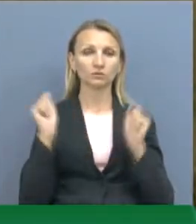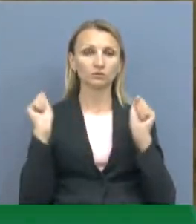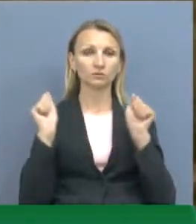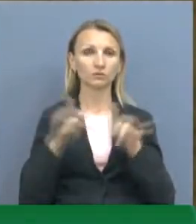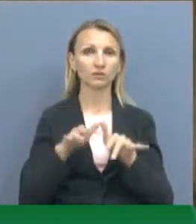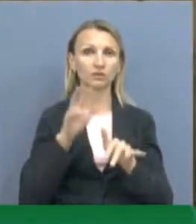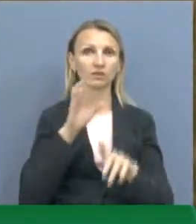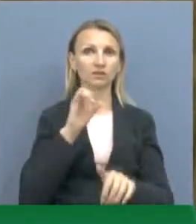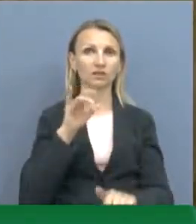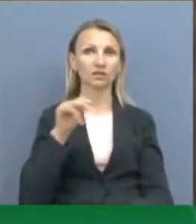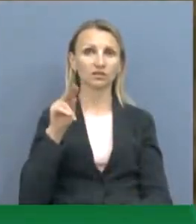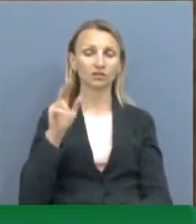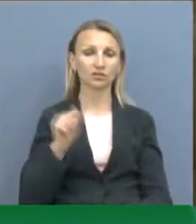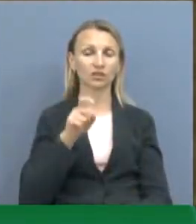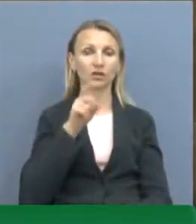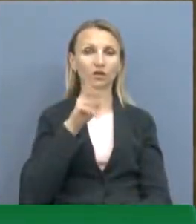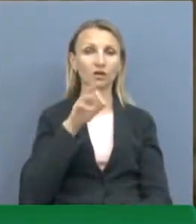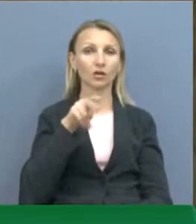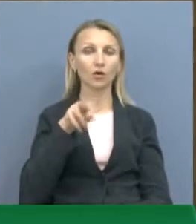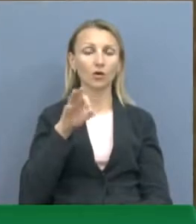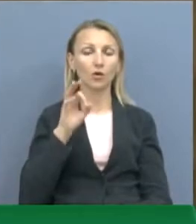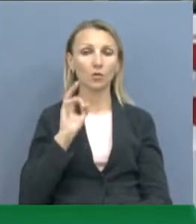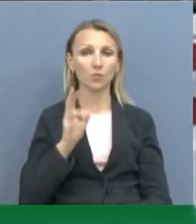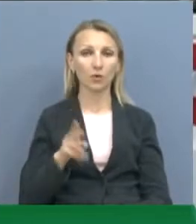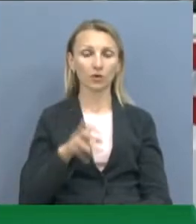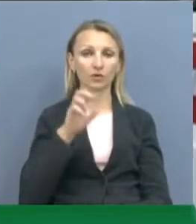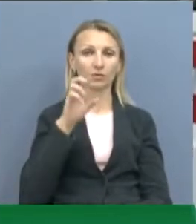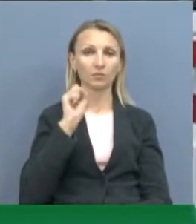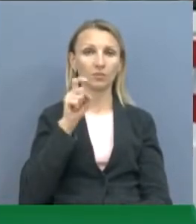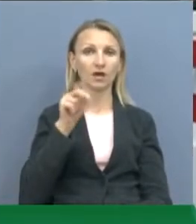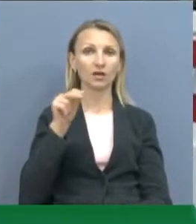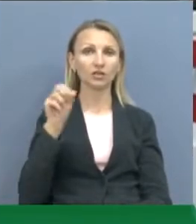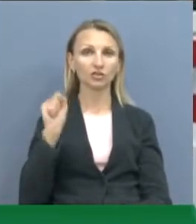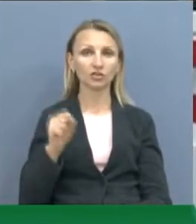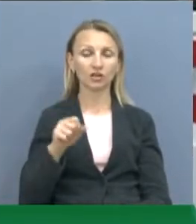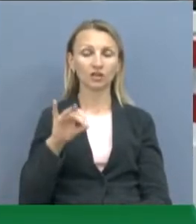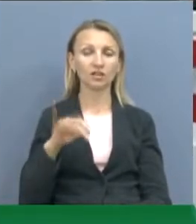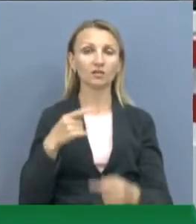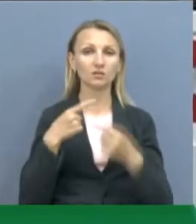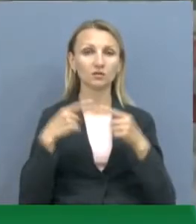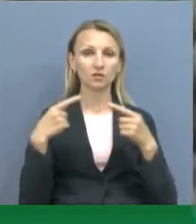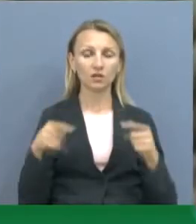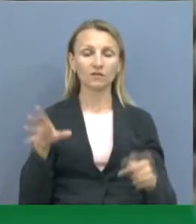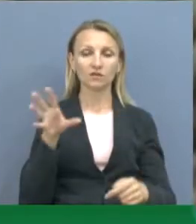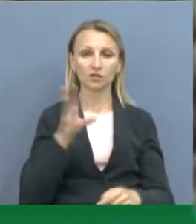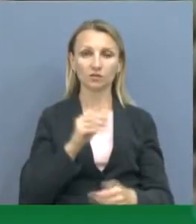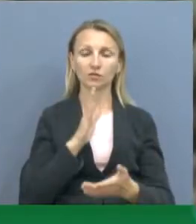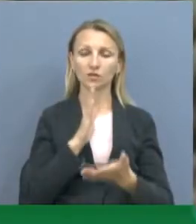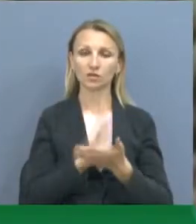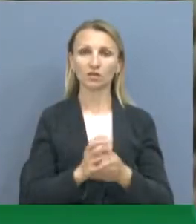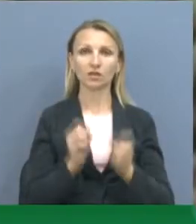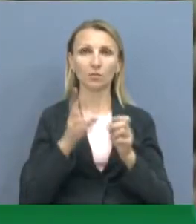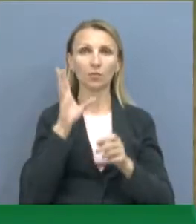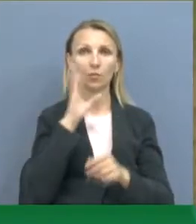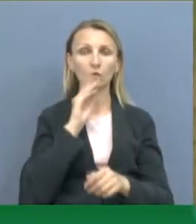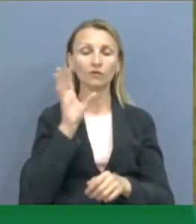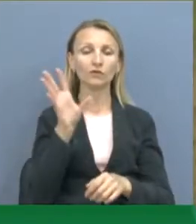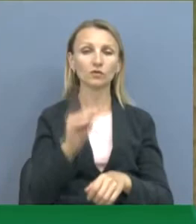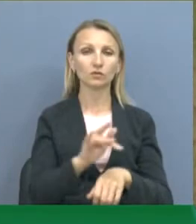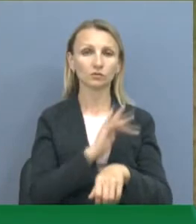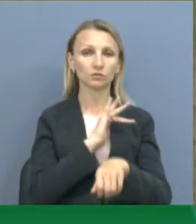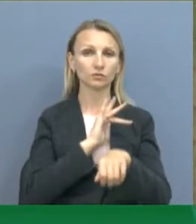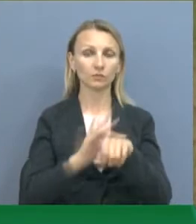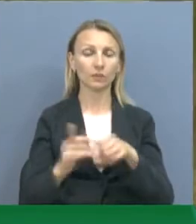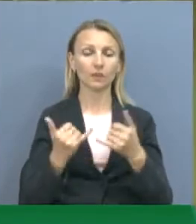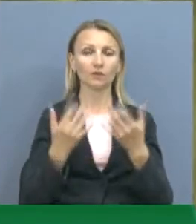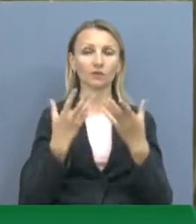нестадных саранчевых. Хлопок, бахчевые, зерновые культуры и не только под угрозой. Саранча может смести все. На сегодняшний